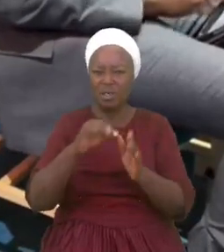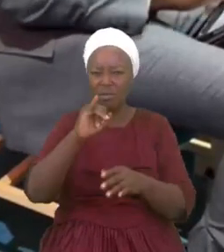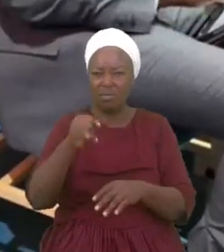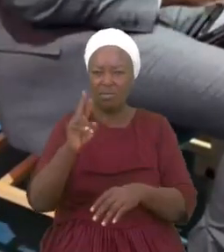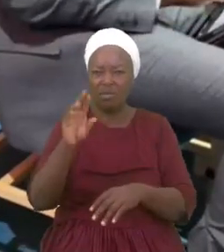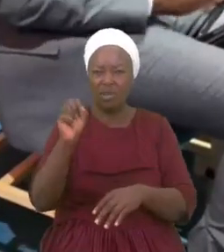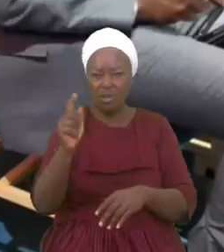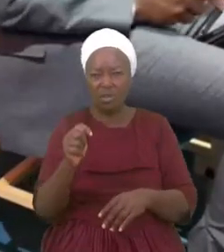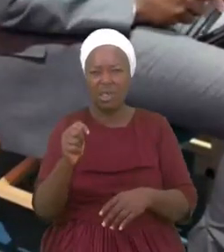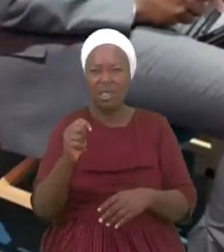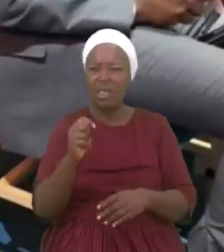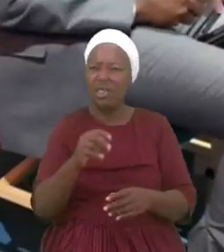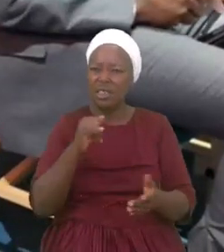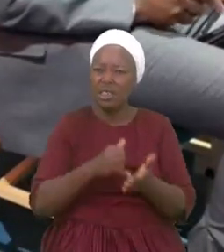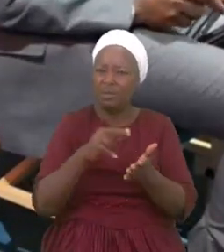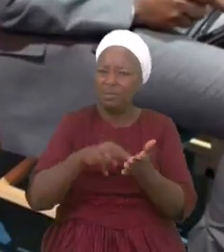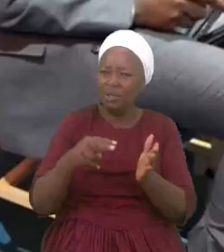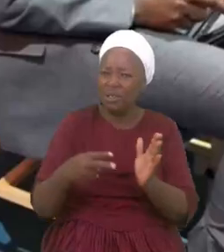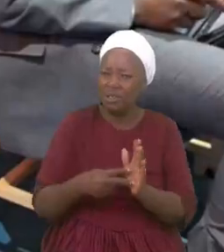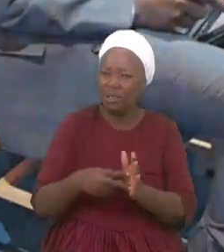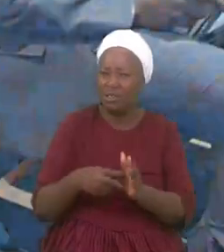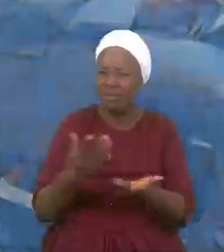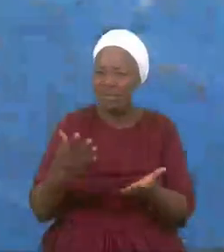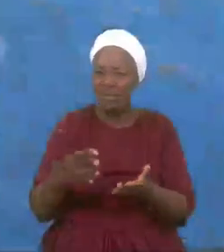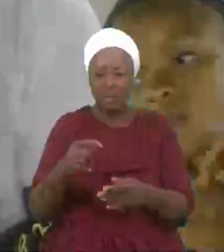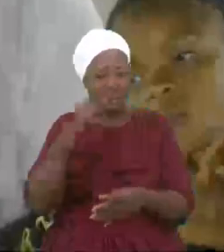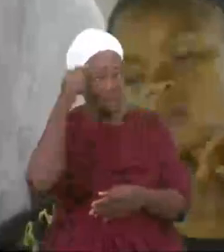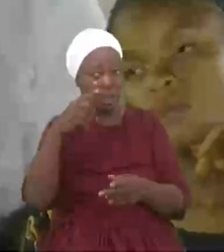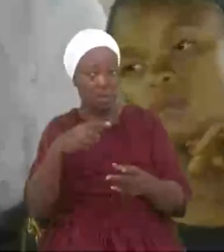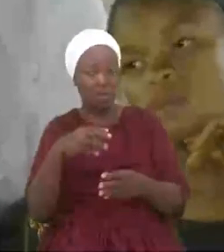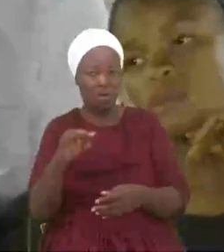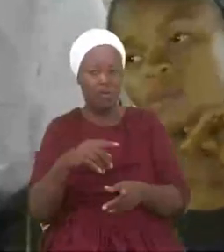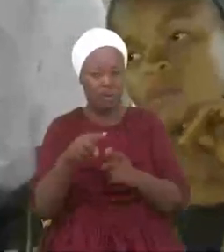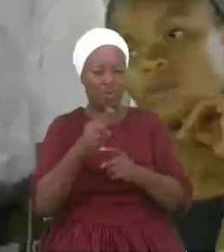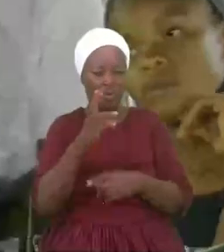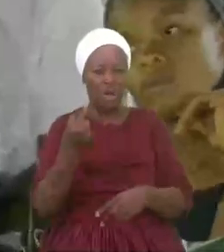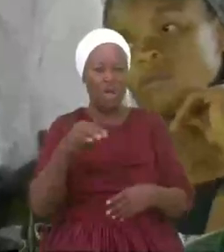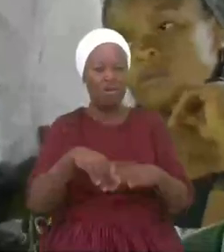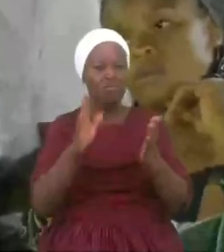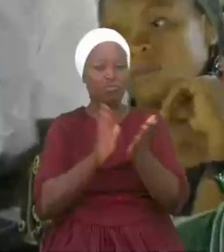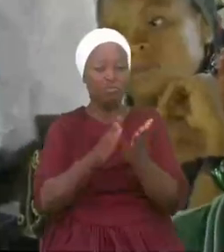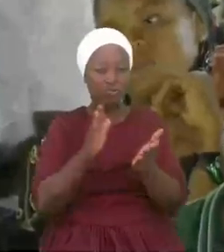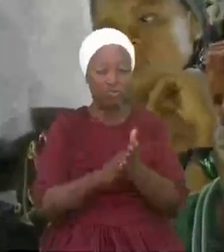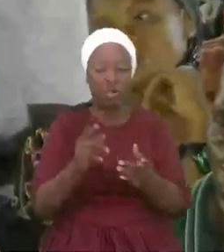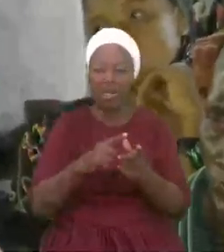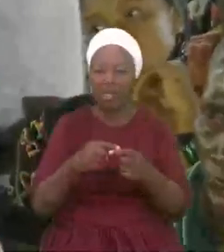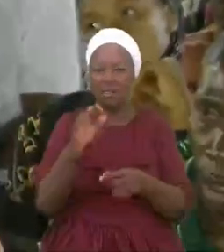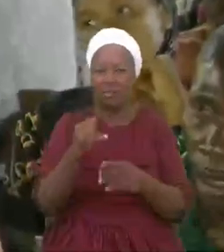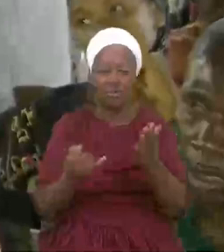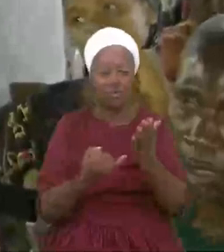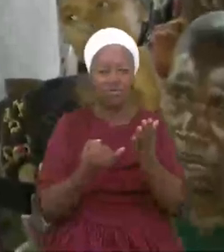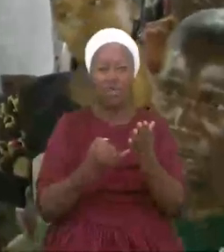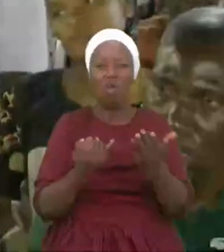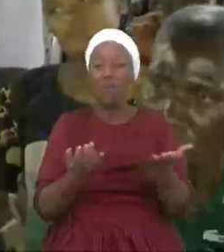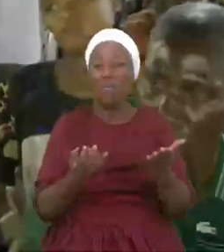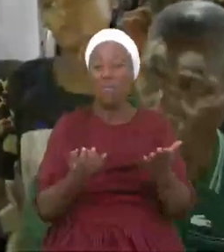comment se laver le que veut dire le Dieu juste c'est comme pensez à suivre lorsqu'on était à l'école